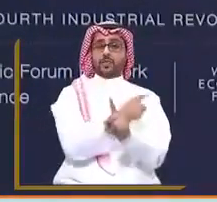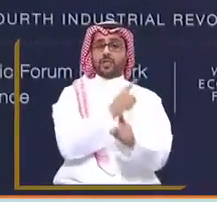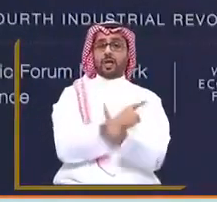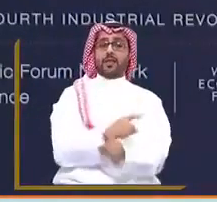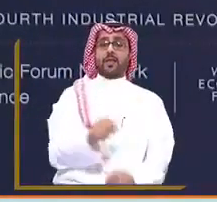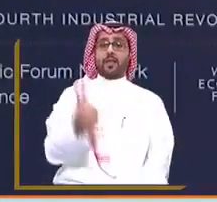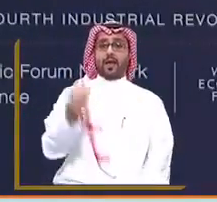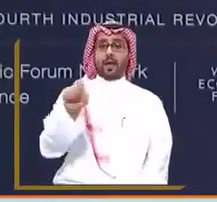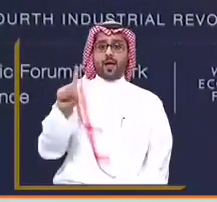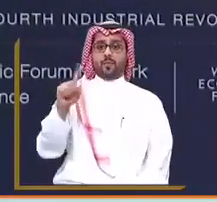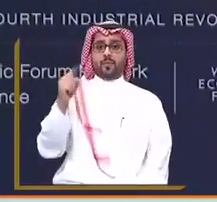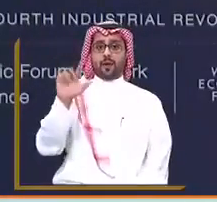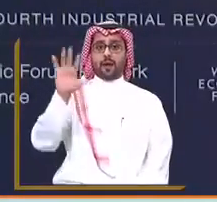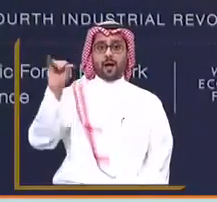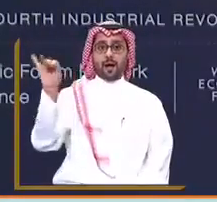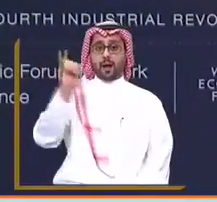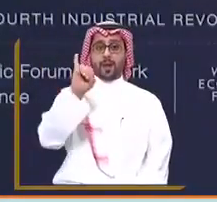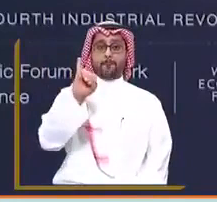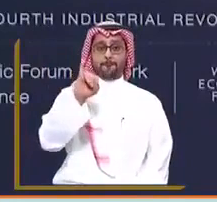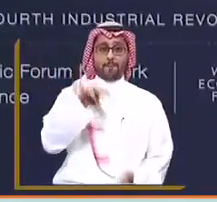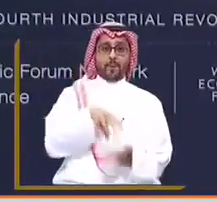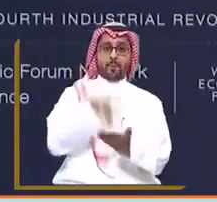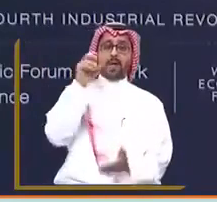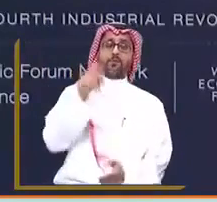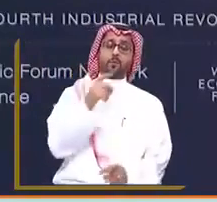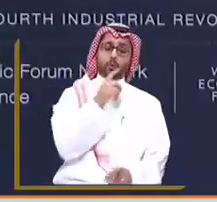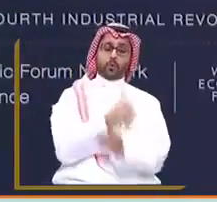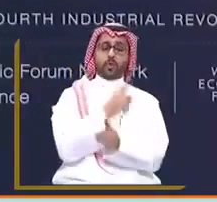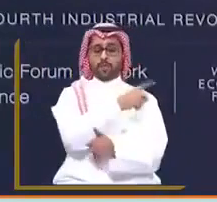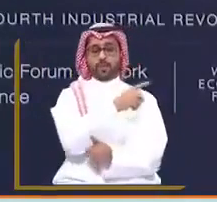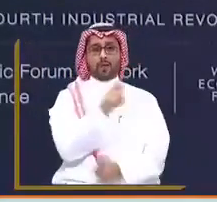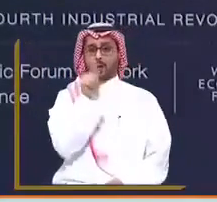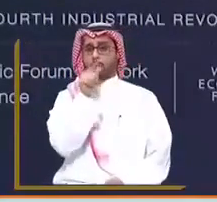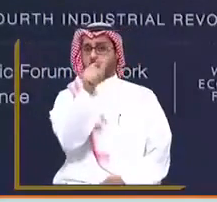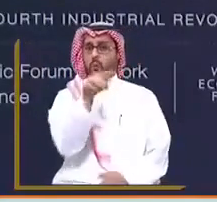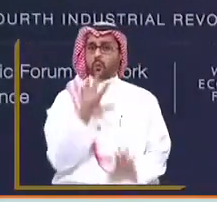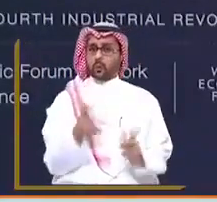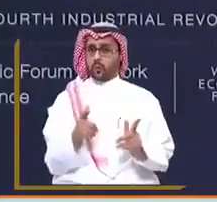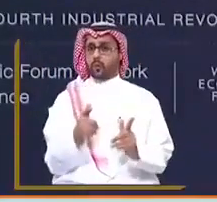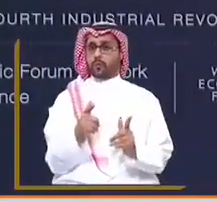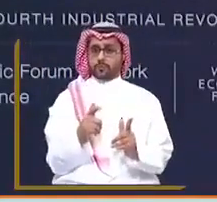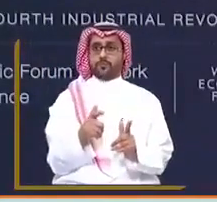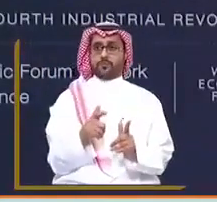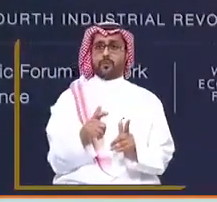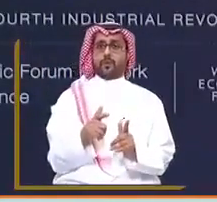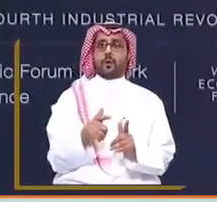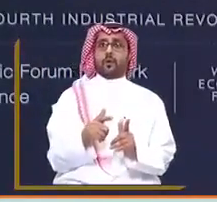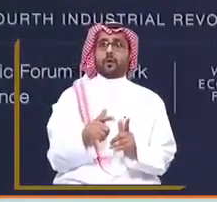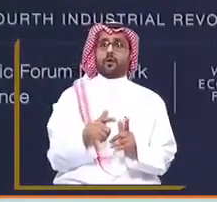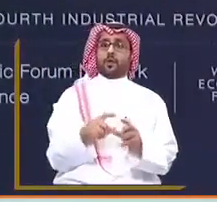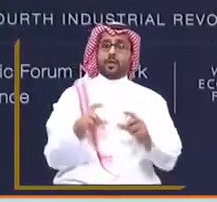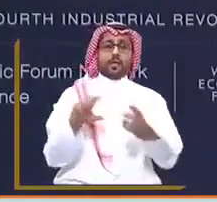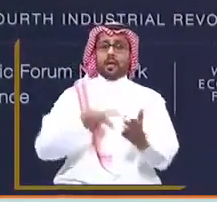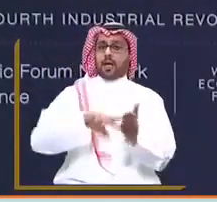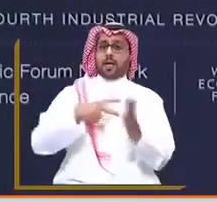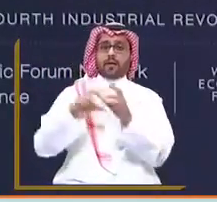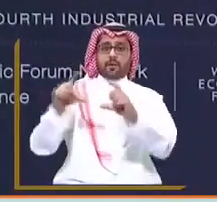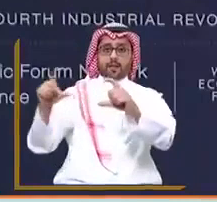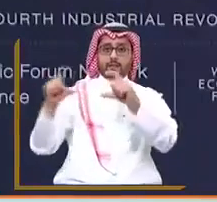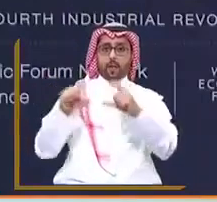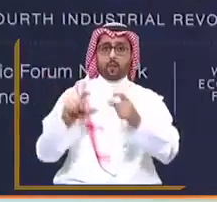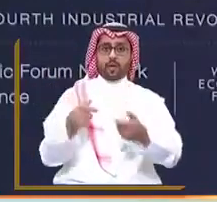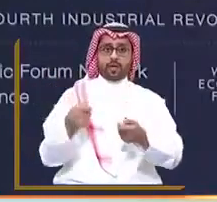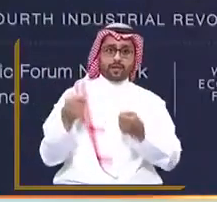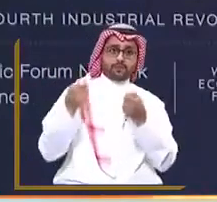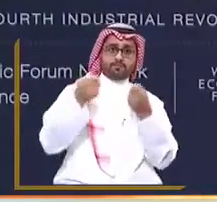حول، وهو الرئيس التنفيذي لصندوق التنمية الصناعي، تحدث من خلاله عن أبرز أحجام التمويل التي سوف